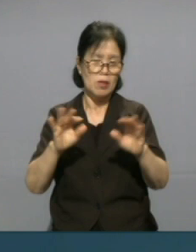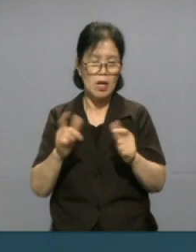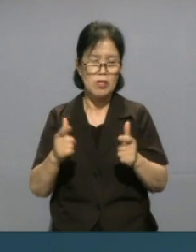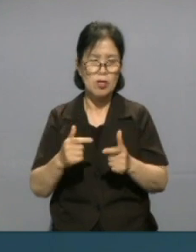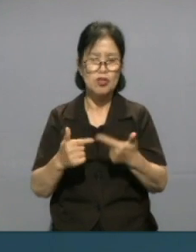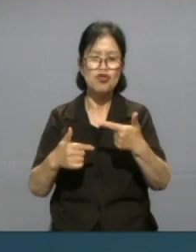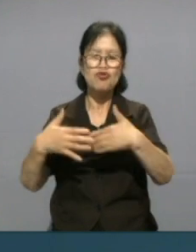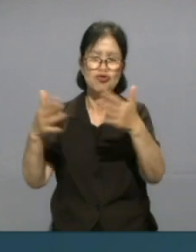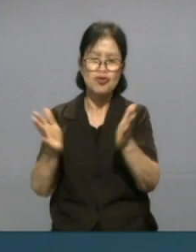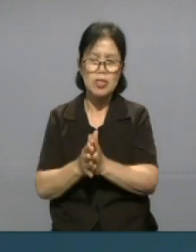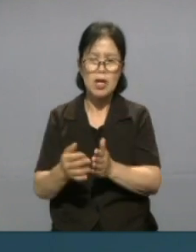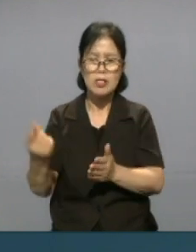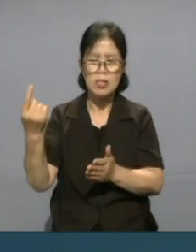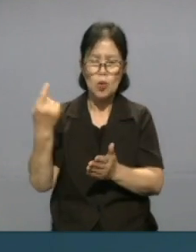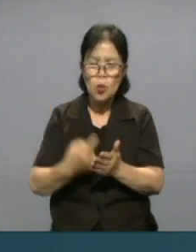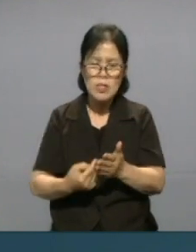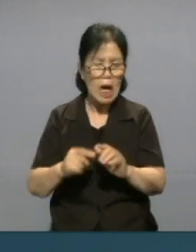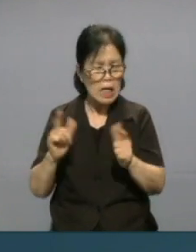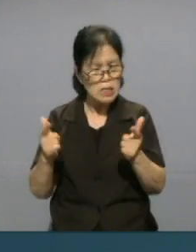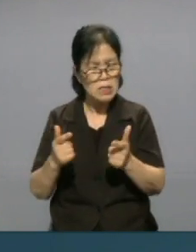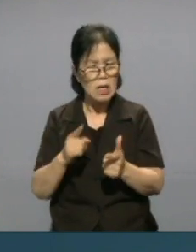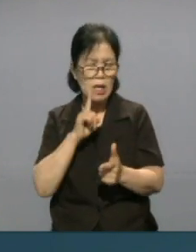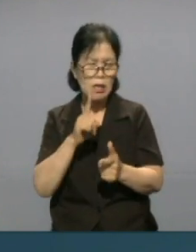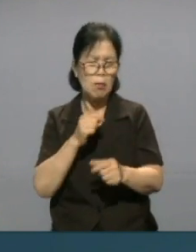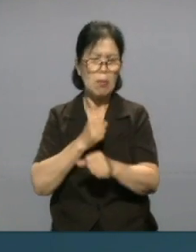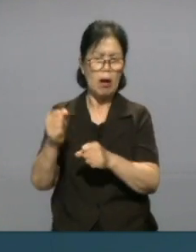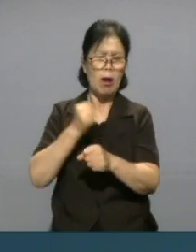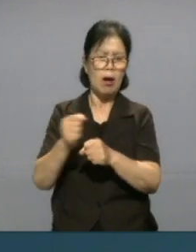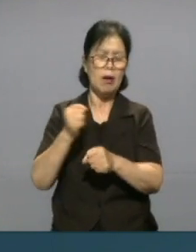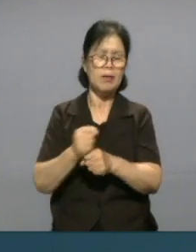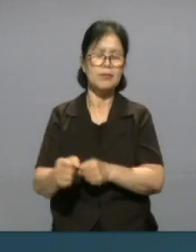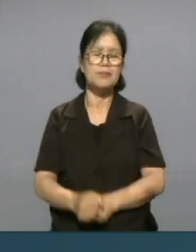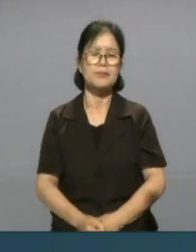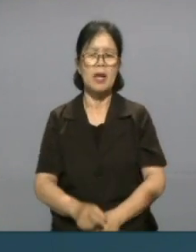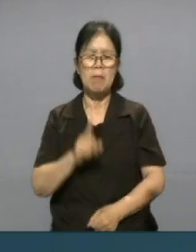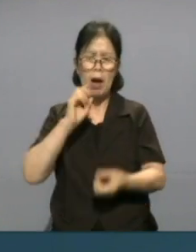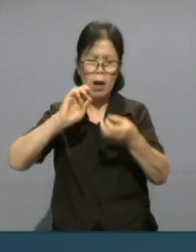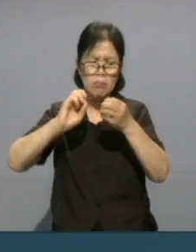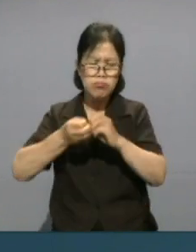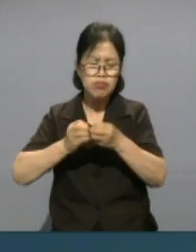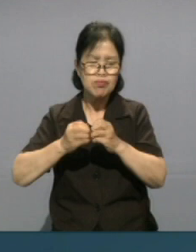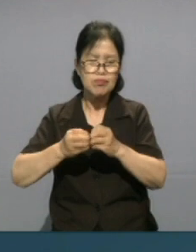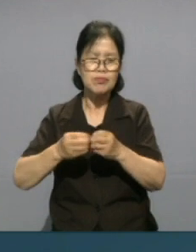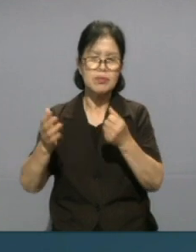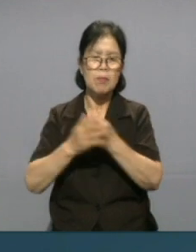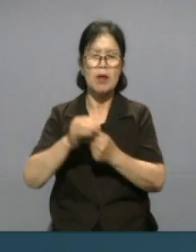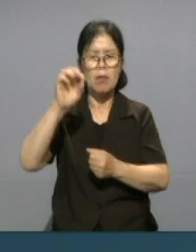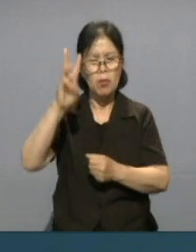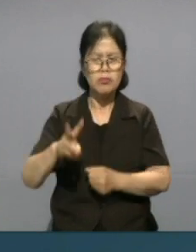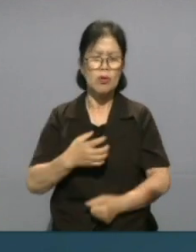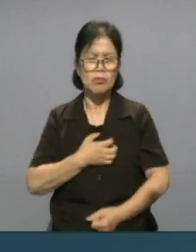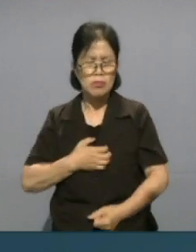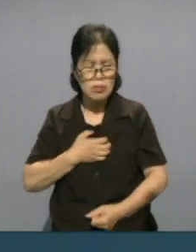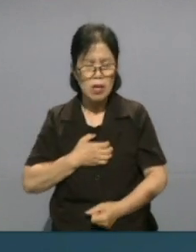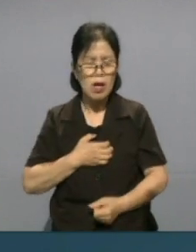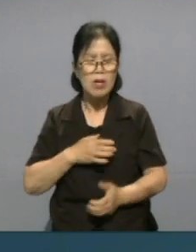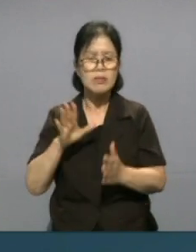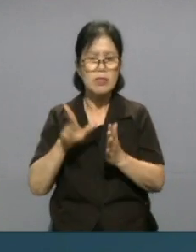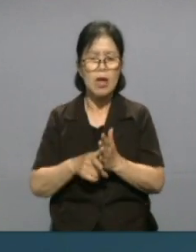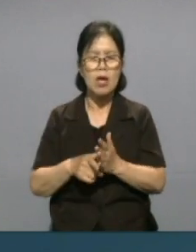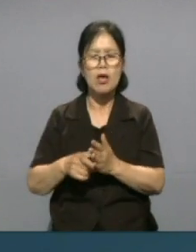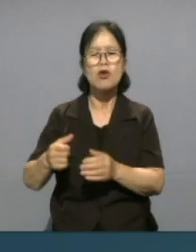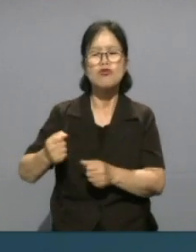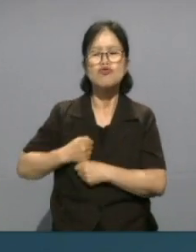육군단에 주둔하는 건 아니란 얘기였나 황망한데 이렇게 말장난 아닌 말장난으로 포천 끌탕할 때 국방부는